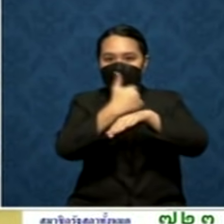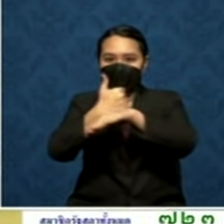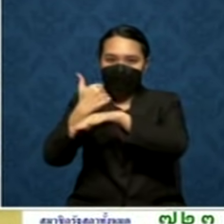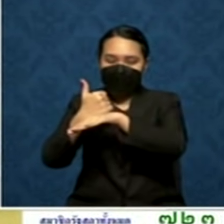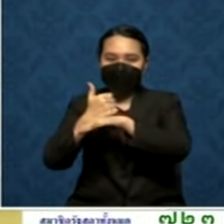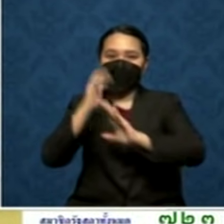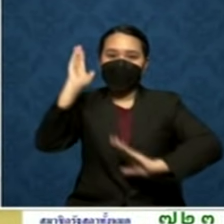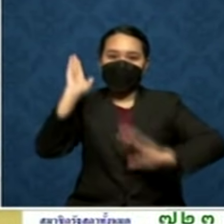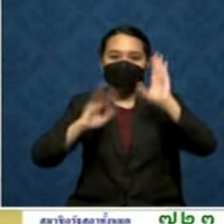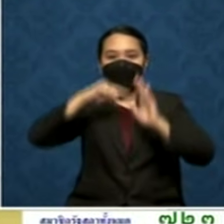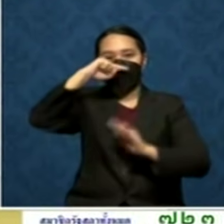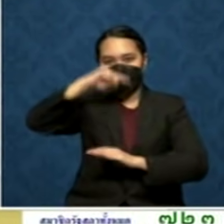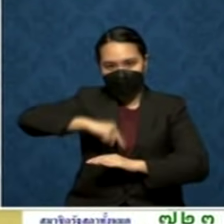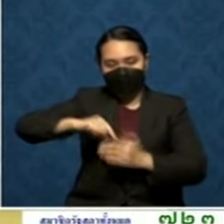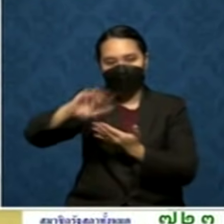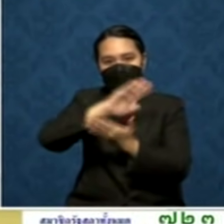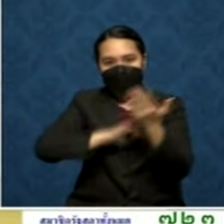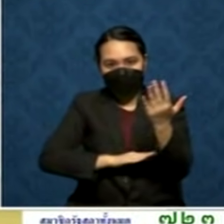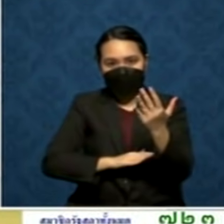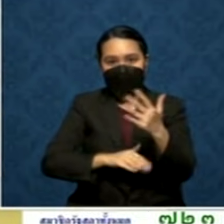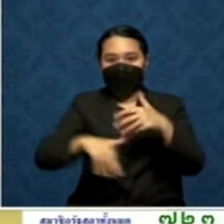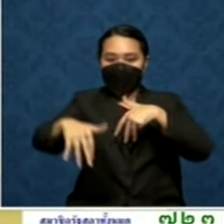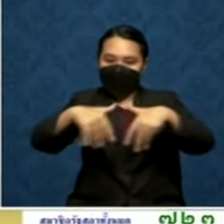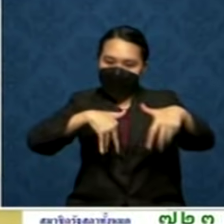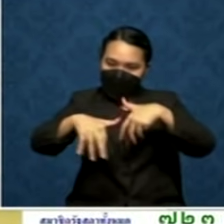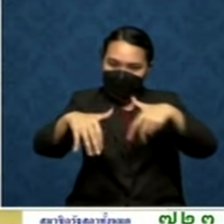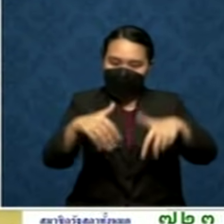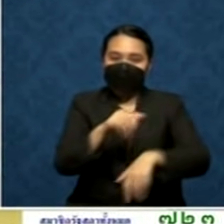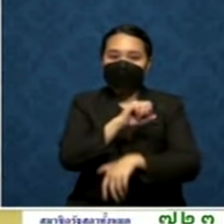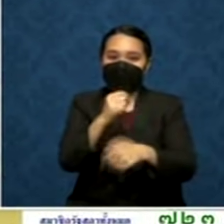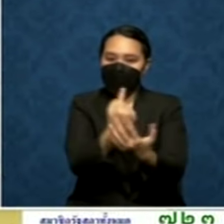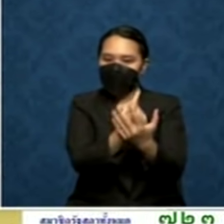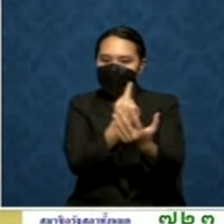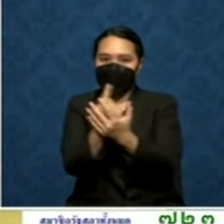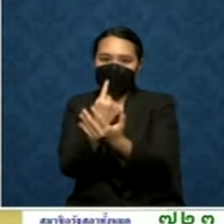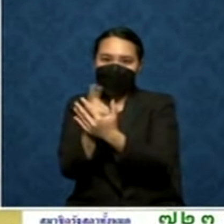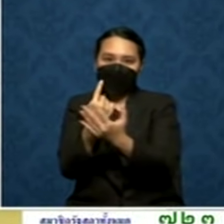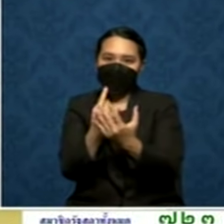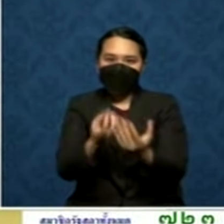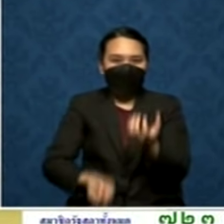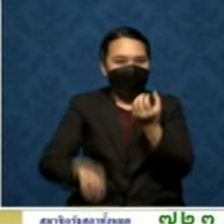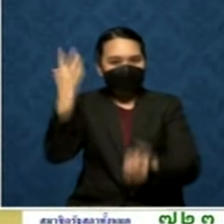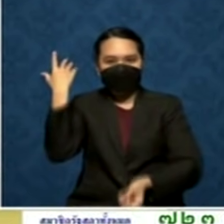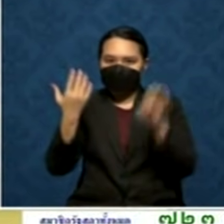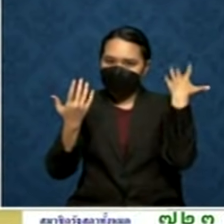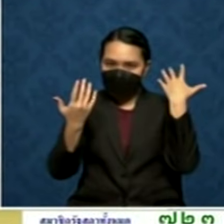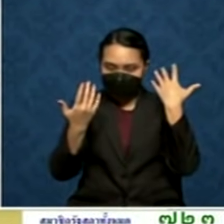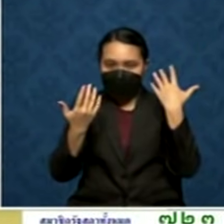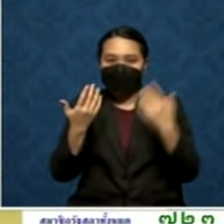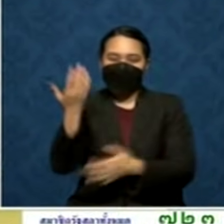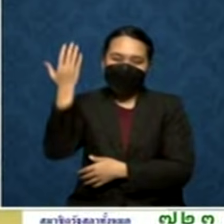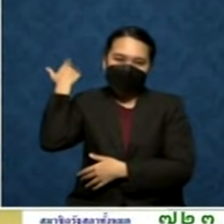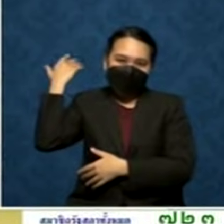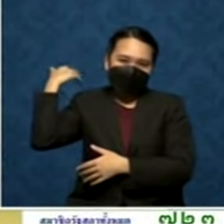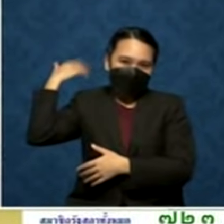ไทยๆที่ประชาชนและผู้แทนราษฎรที่มาจากประชาชนต้องถอดหรือเอาไปอ่ะตั้งแต่ไหนแต่ไรมาครับธรรมดา